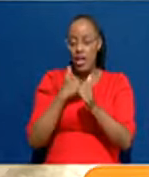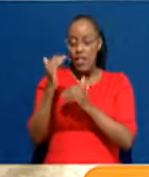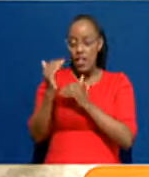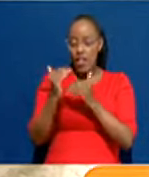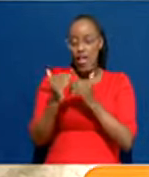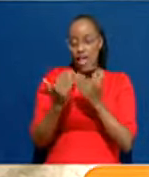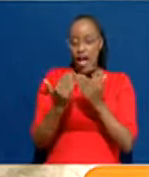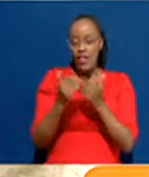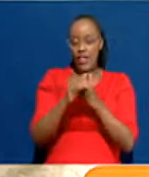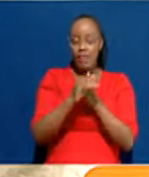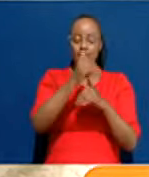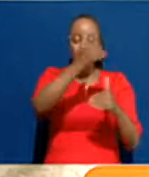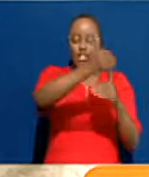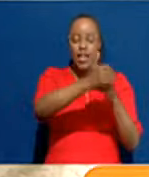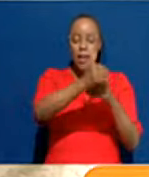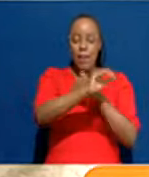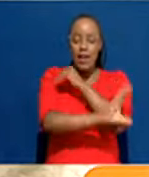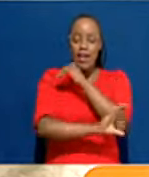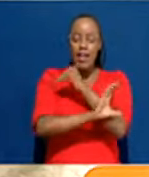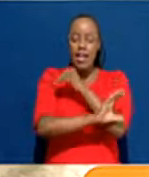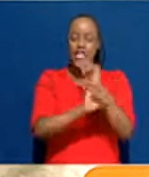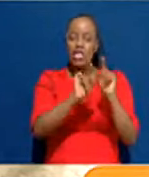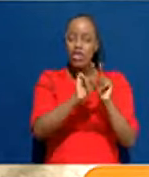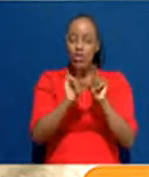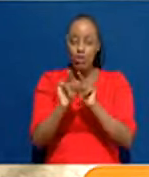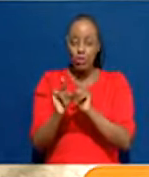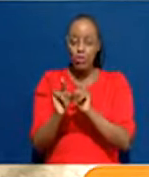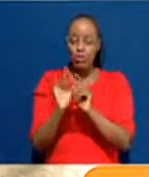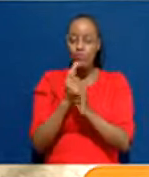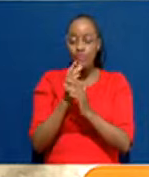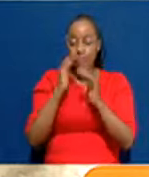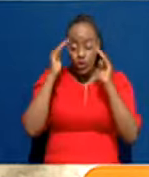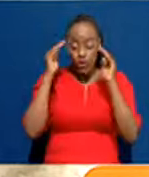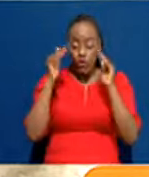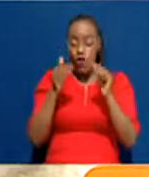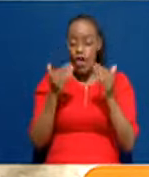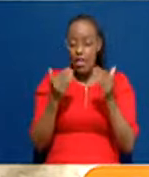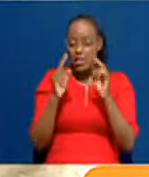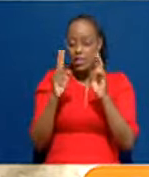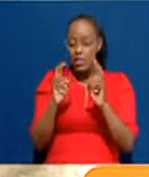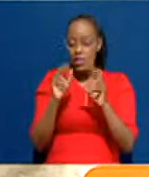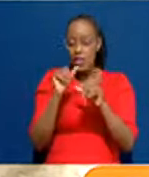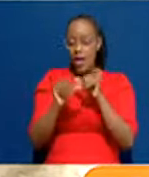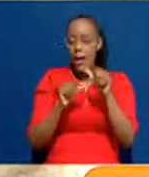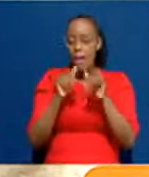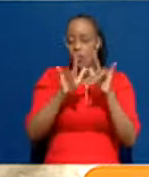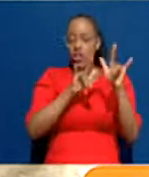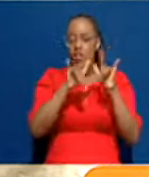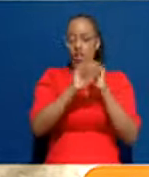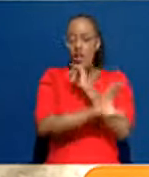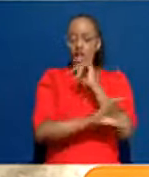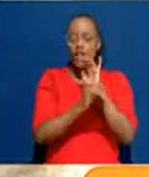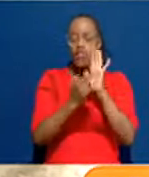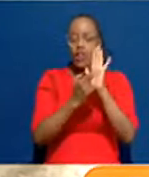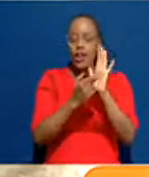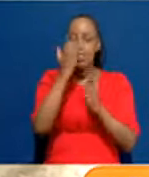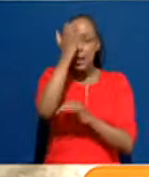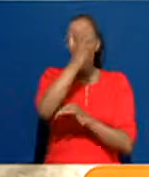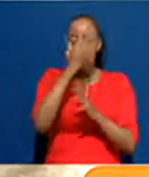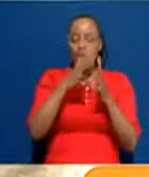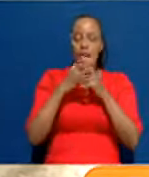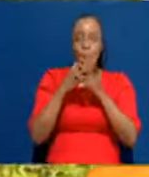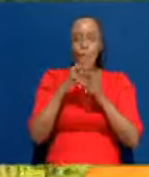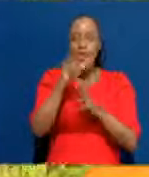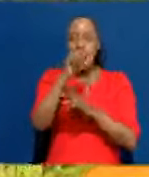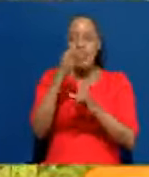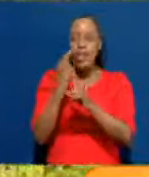na inchi jirani, mbali na kuzingatia zile soko za mbali kama Europe, America na